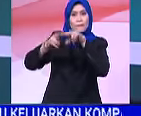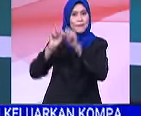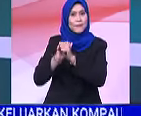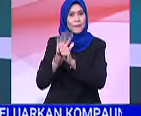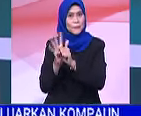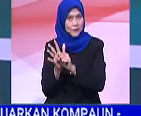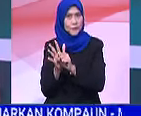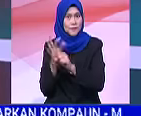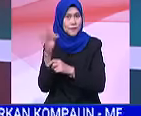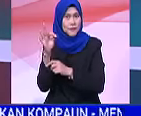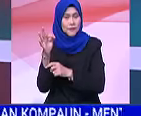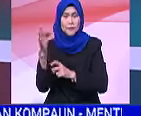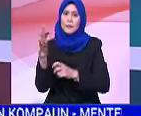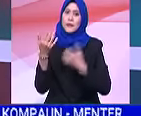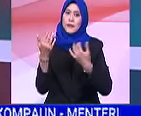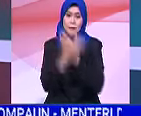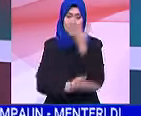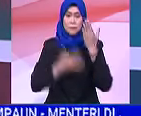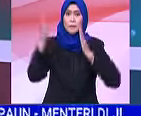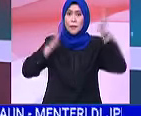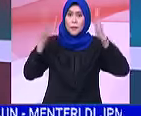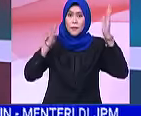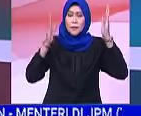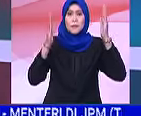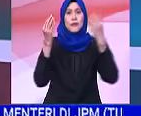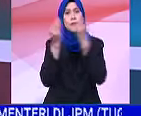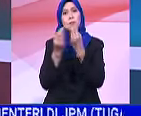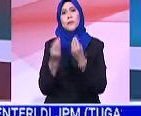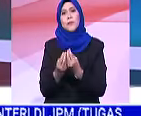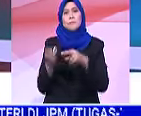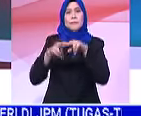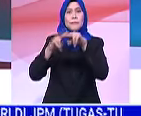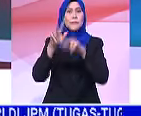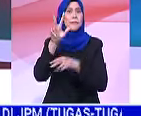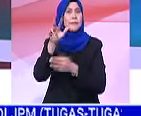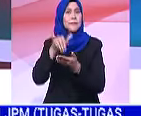COVID, jangkitan COVID harian COVID-19 di negara ini yang mencecah lebih 3,000 kes.